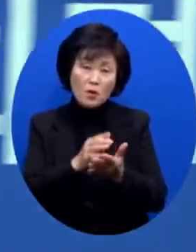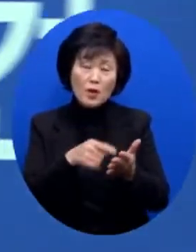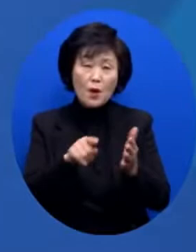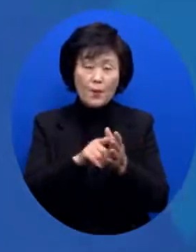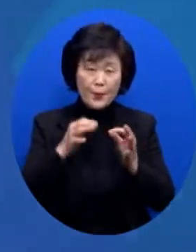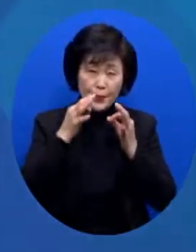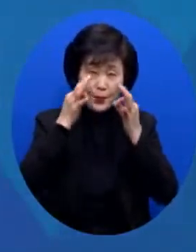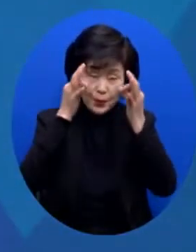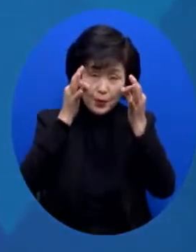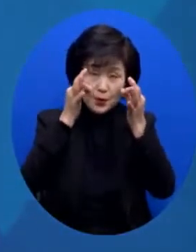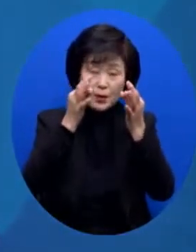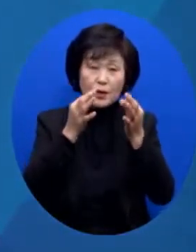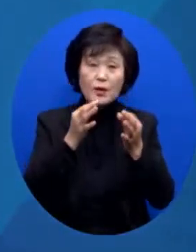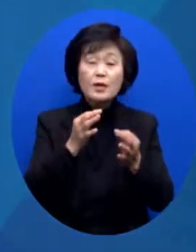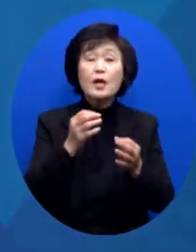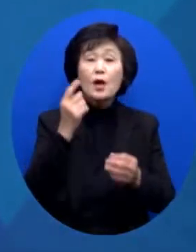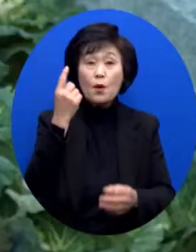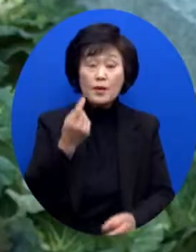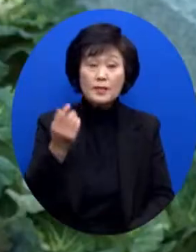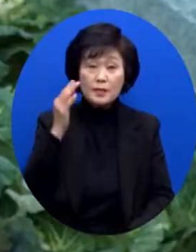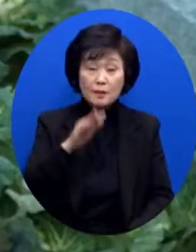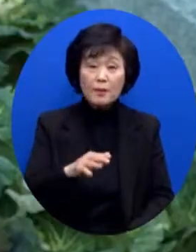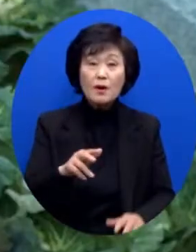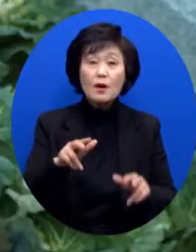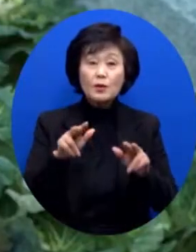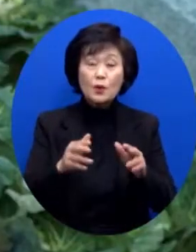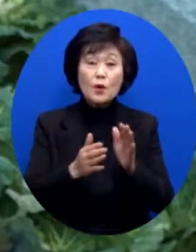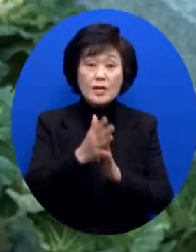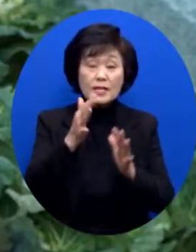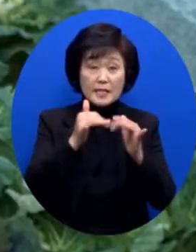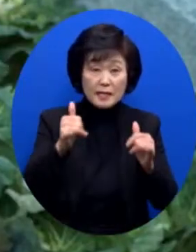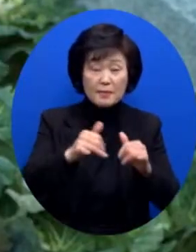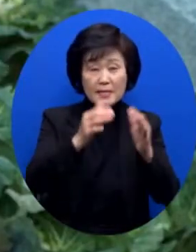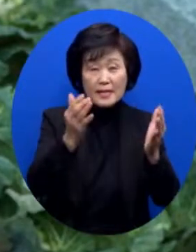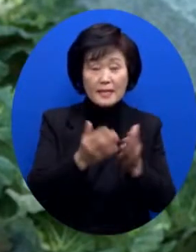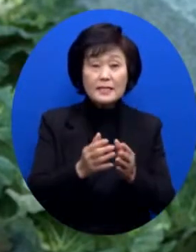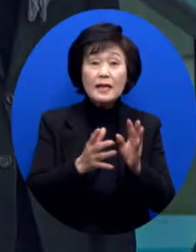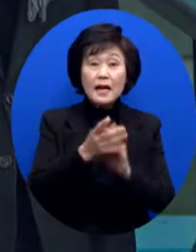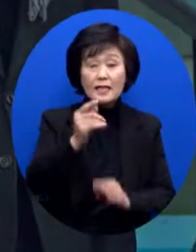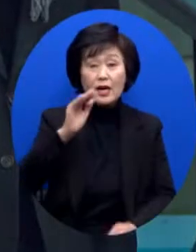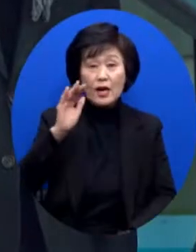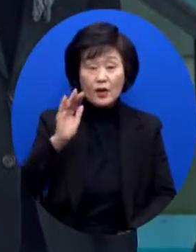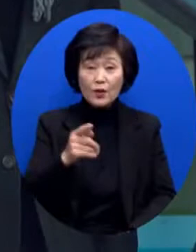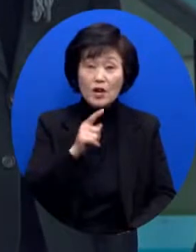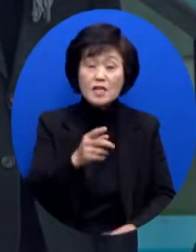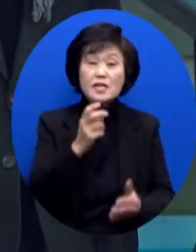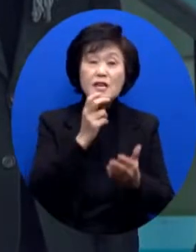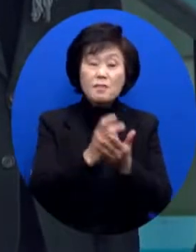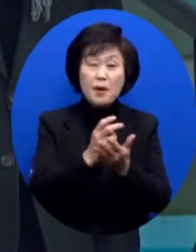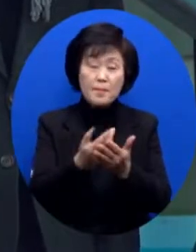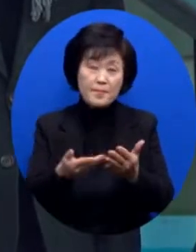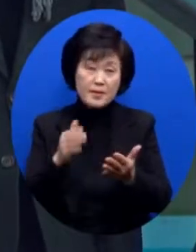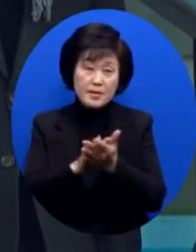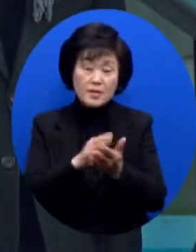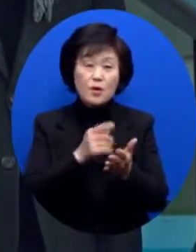시민단체가 하나된 모습으로 박람회장 활성화를 위한 여수 박람회 법 개정을 이루겠다 고 말했습니다